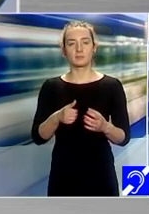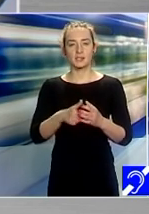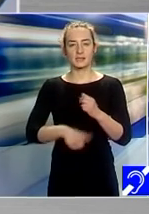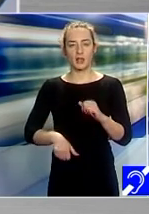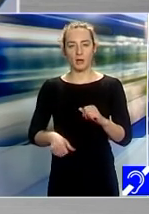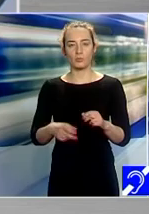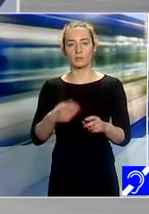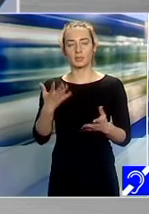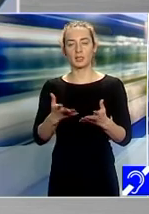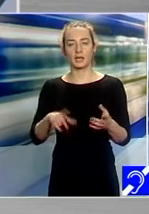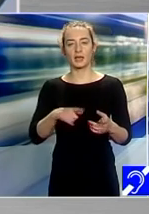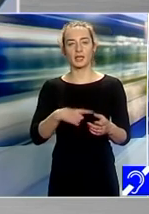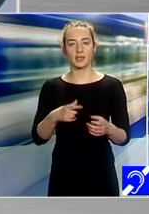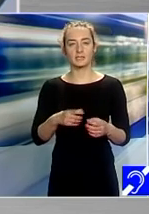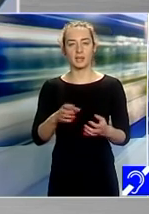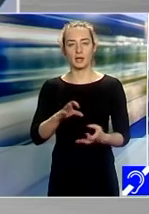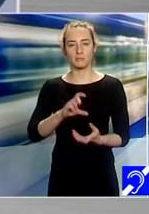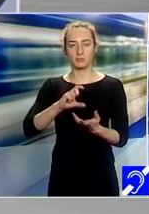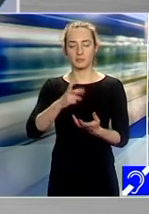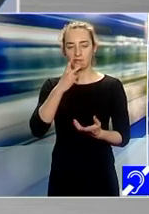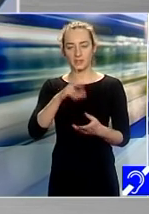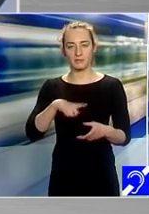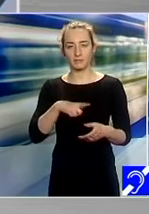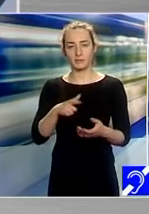într-un recoltor special și cei cu